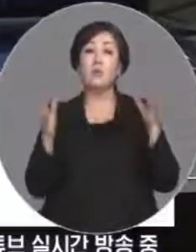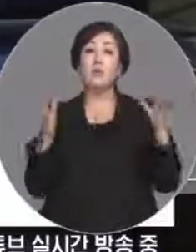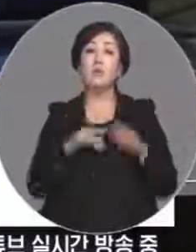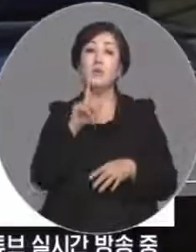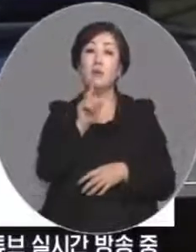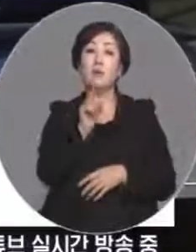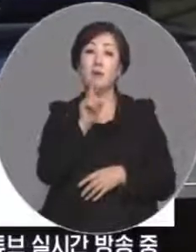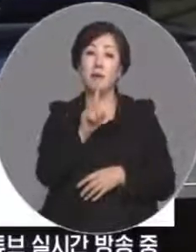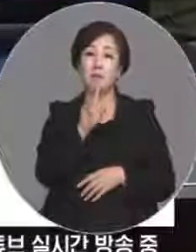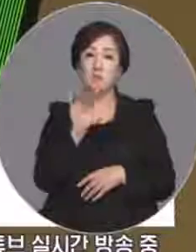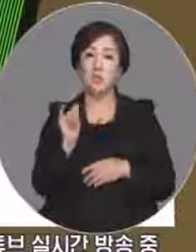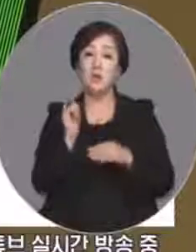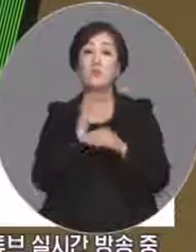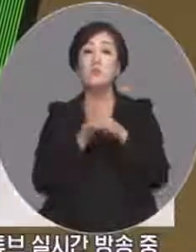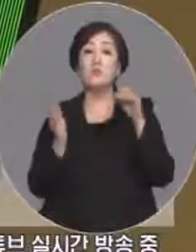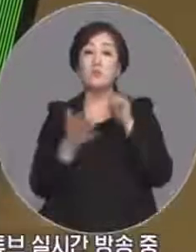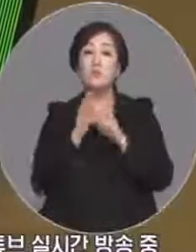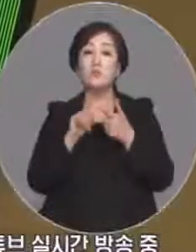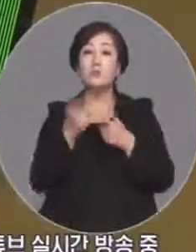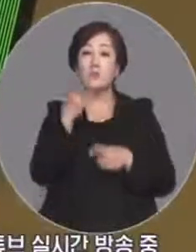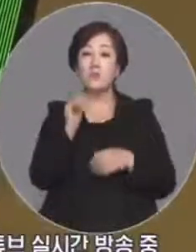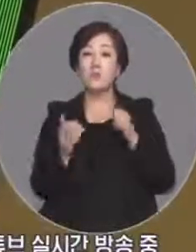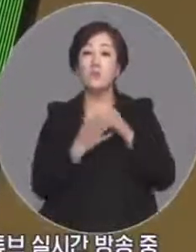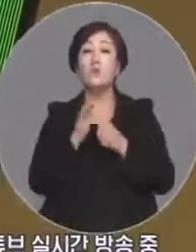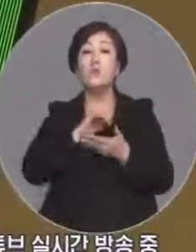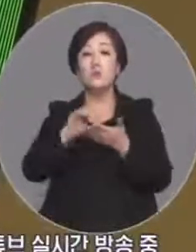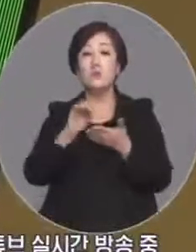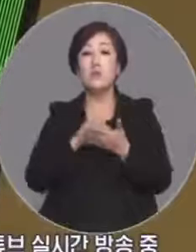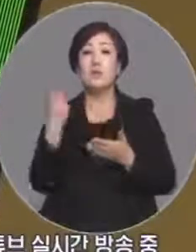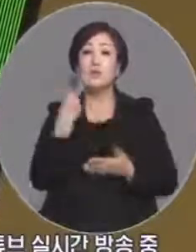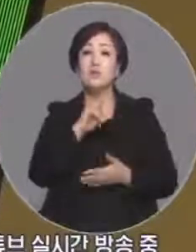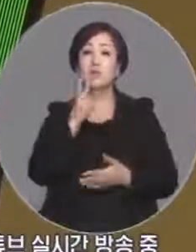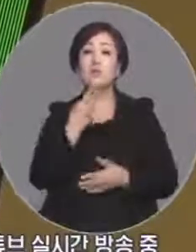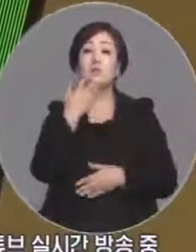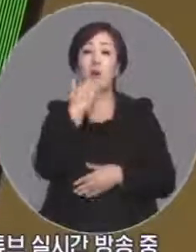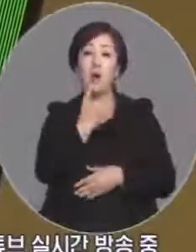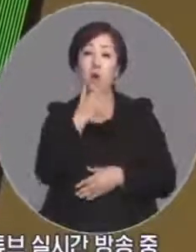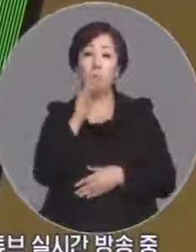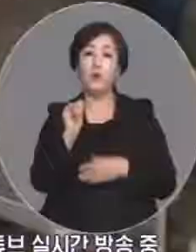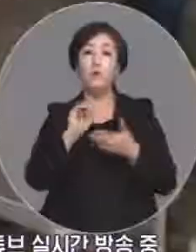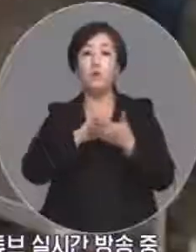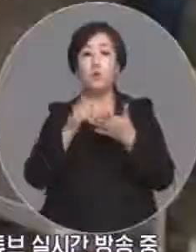11명입니다. 이로써 울산 누적 확진자는 2,790명이 됐습니다.